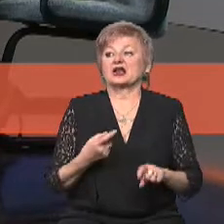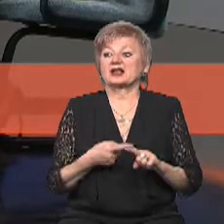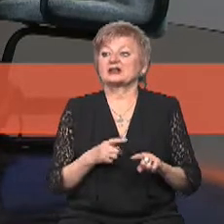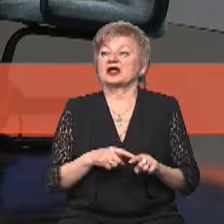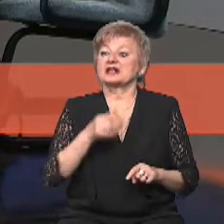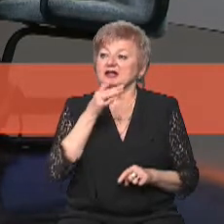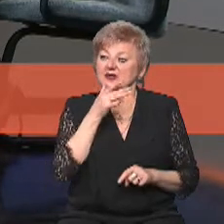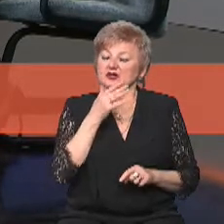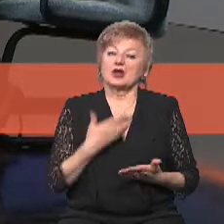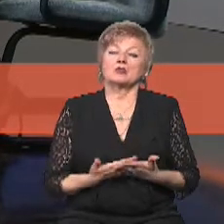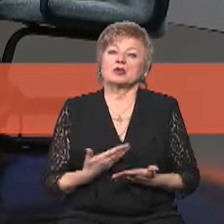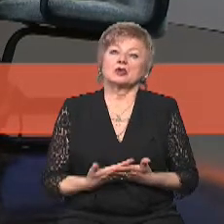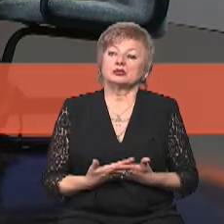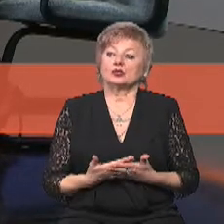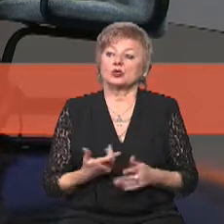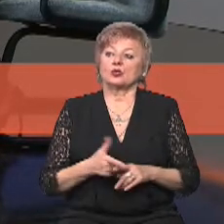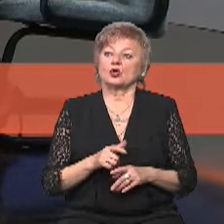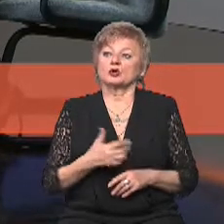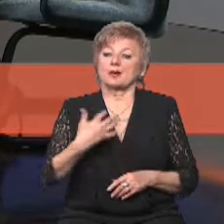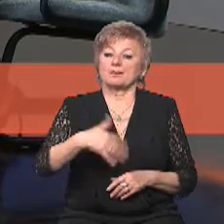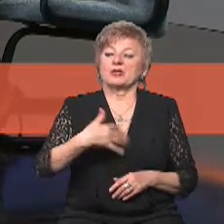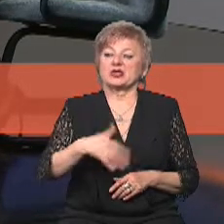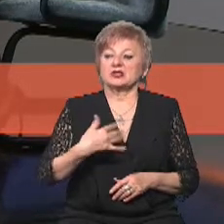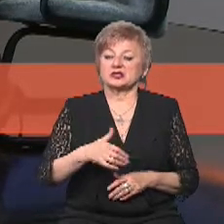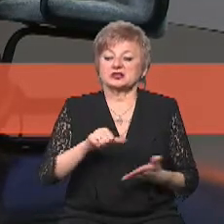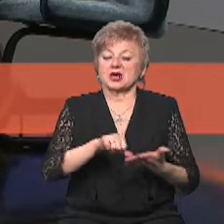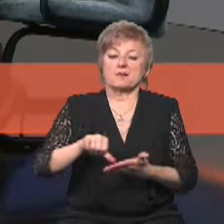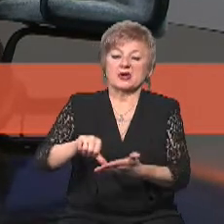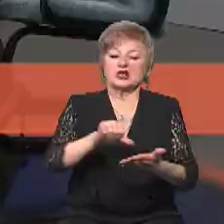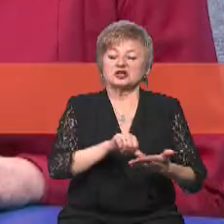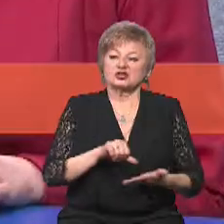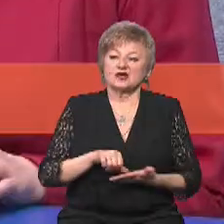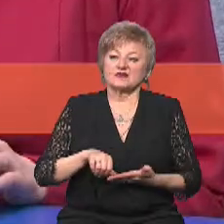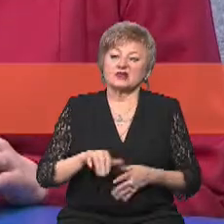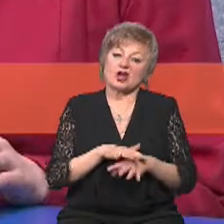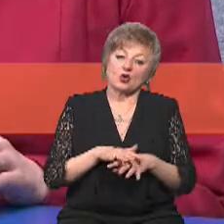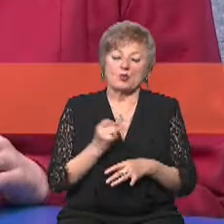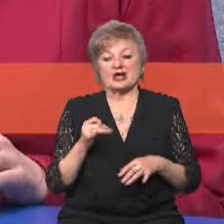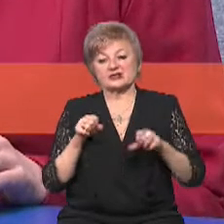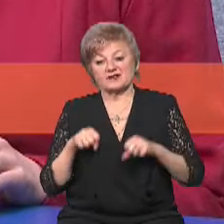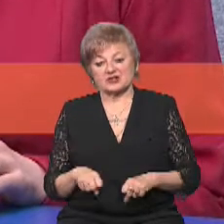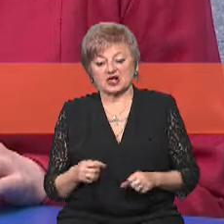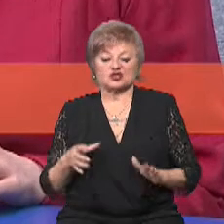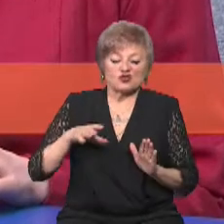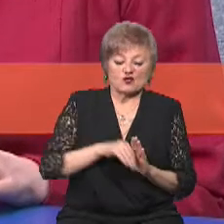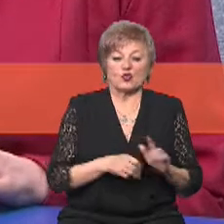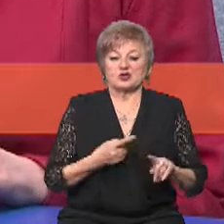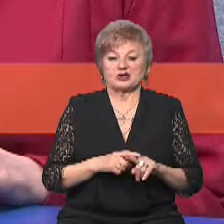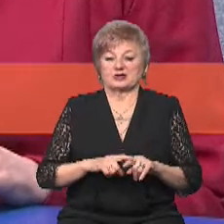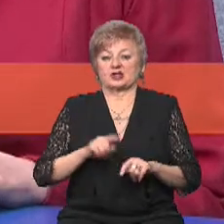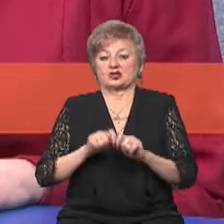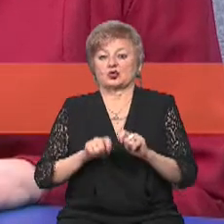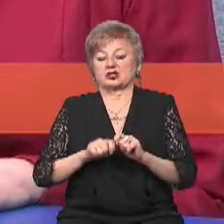час це вже більше біля 50 представників, як від громадськості, так і влади входять до цієї координаційної